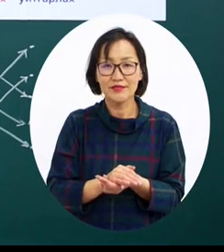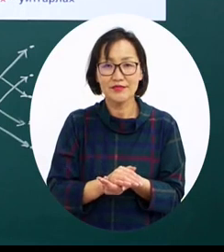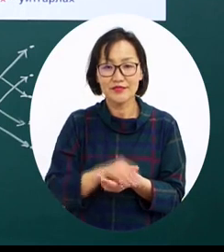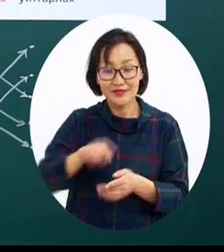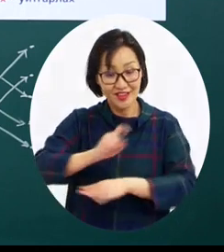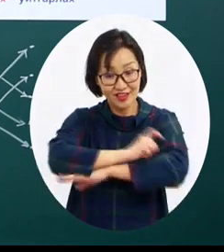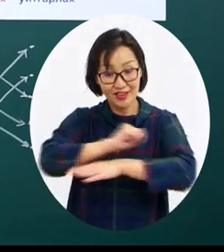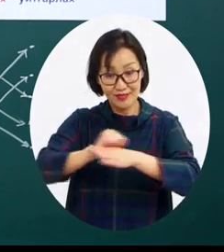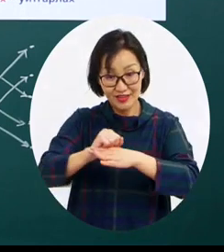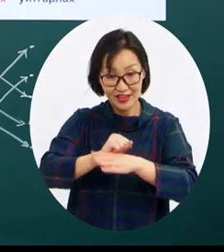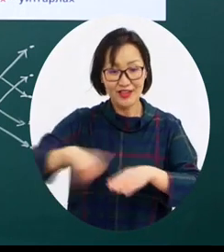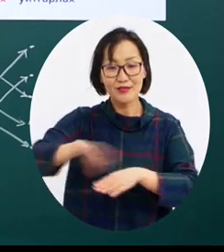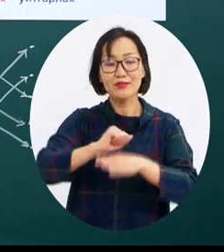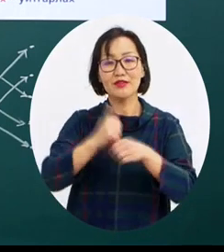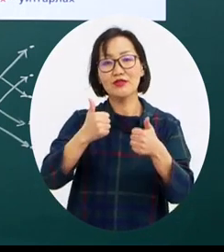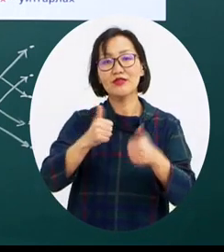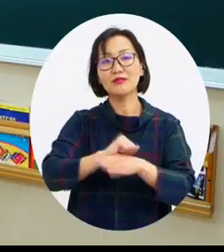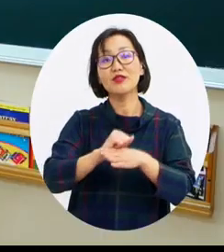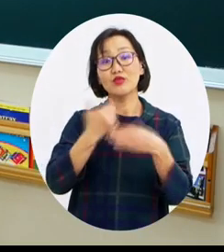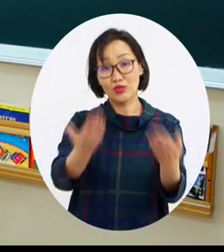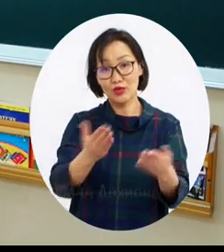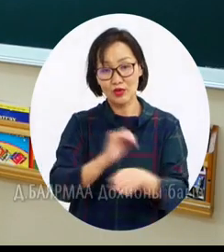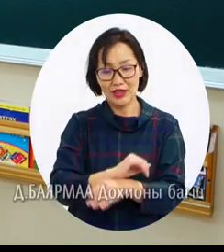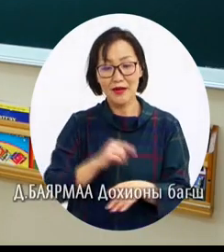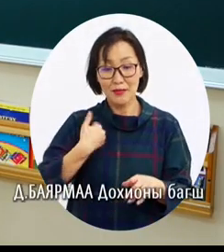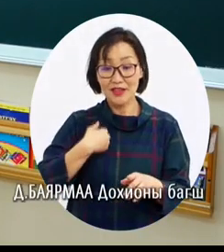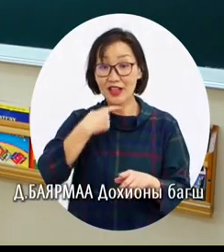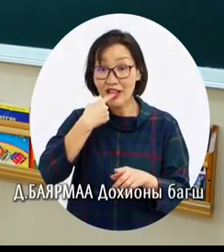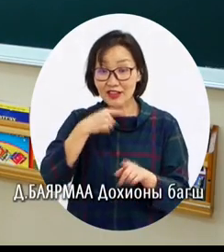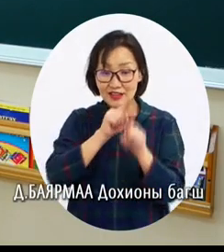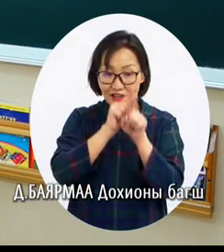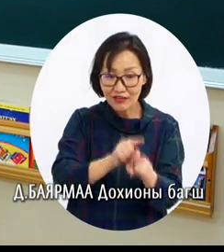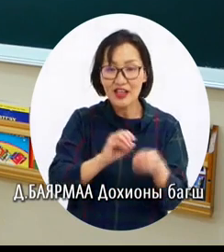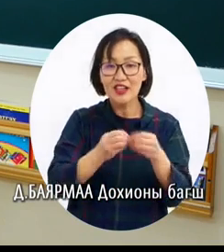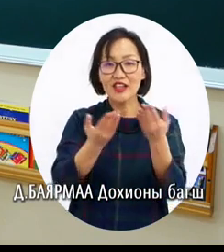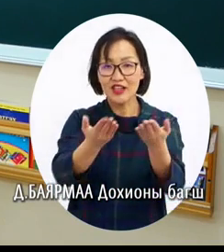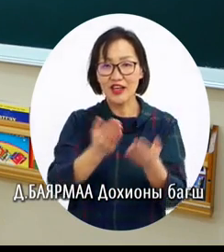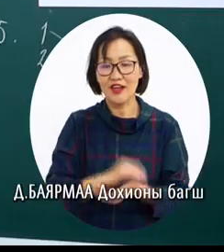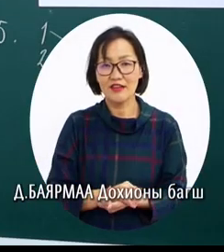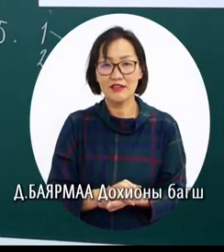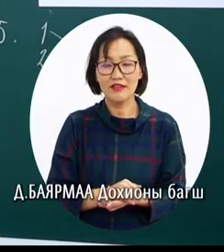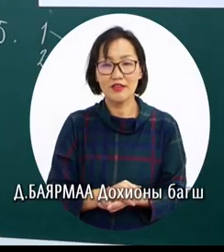манай хүүхдүүд хичээлээ бэлтгээд бэлэн суцгаагаарай. Багшийнхаа заавраар хийцгээе шүү.